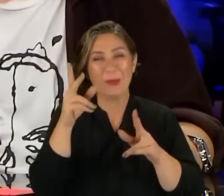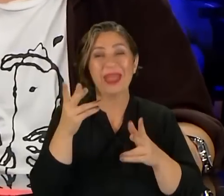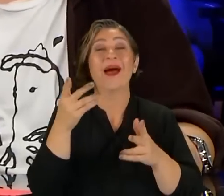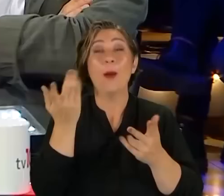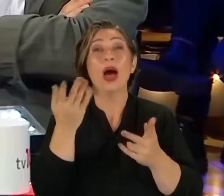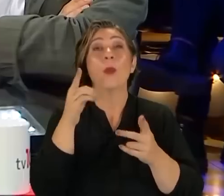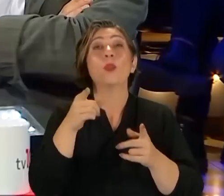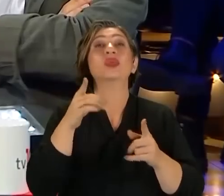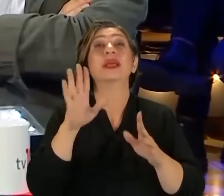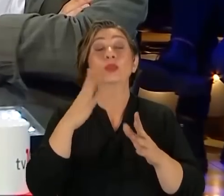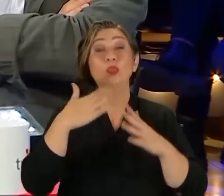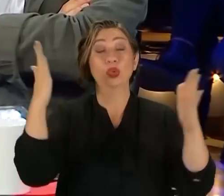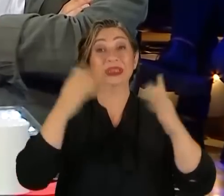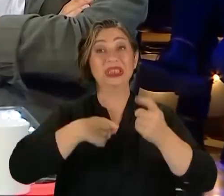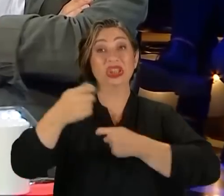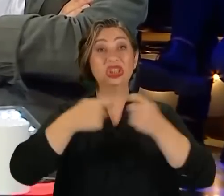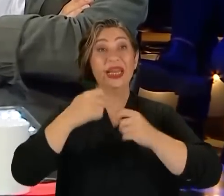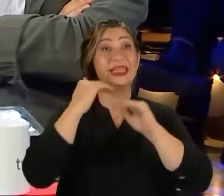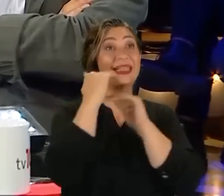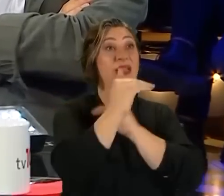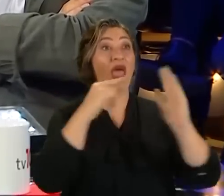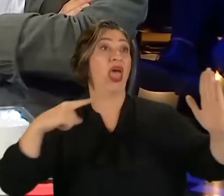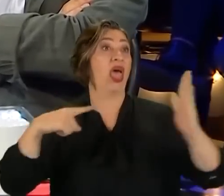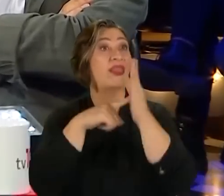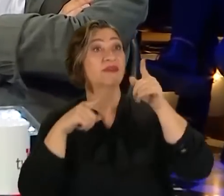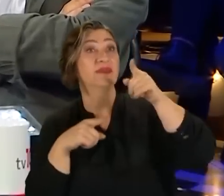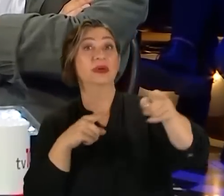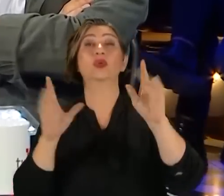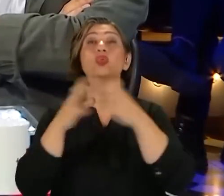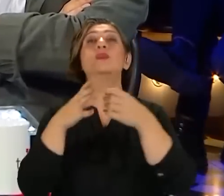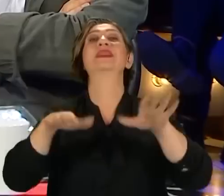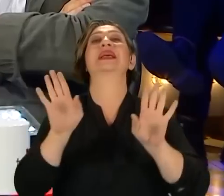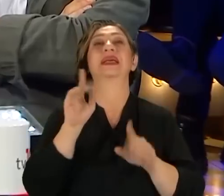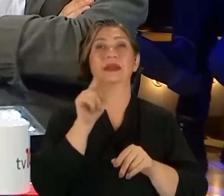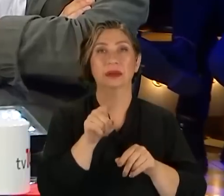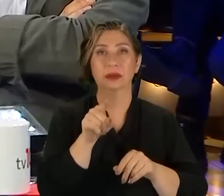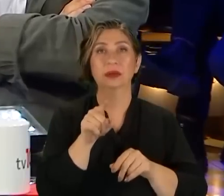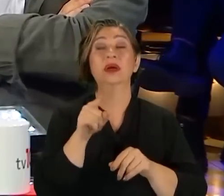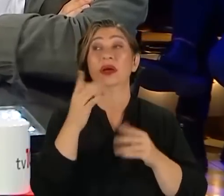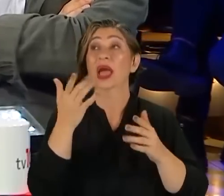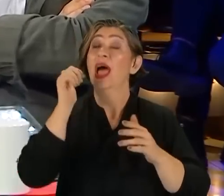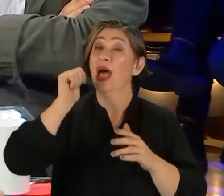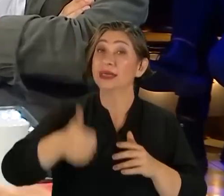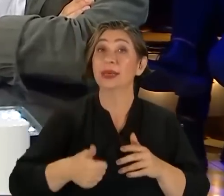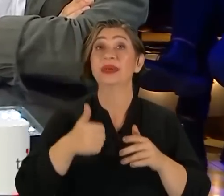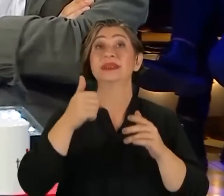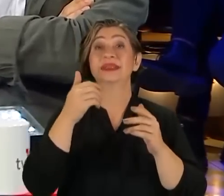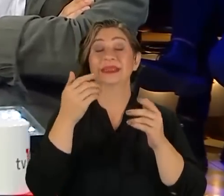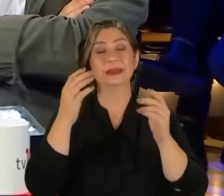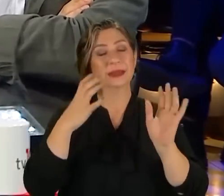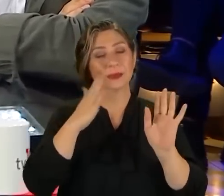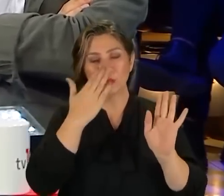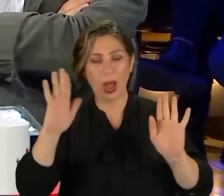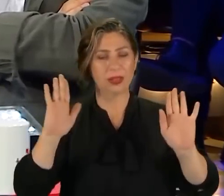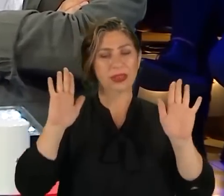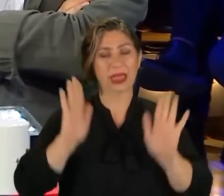bir büyük ticari kitleyi hedefleyen bir grup olmadınız. Evet. Ve her zaman da independent kaldınız